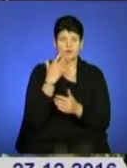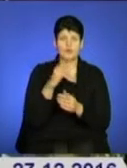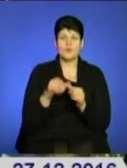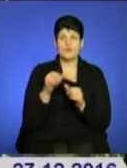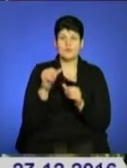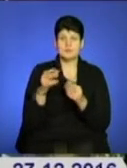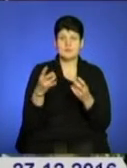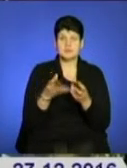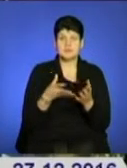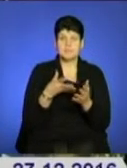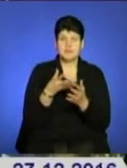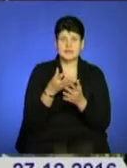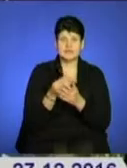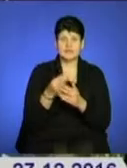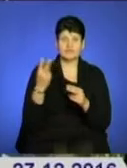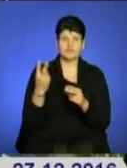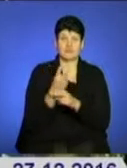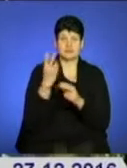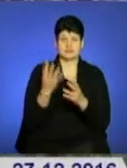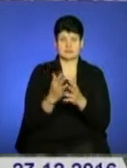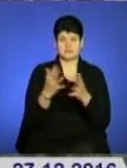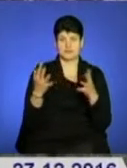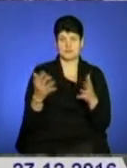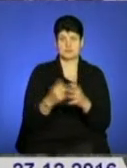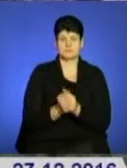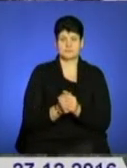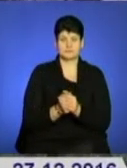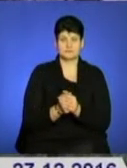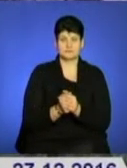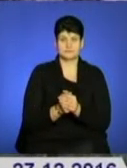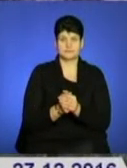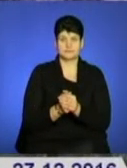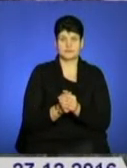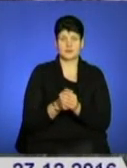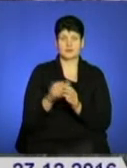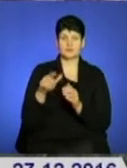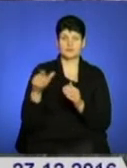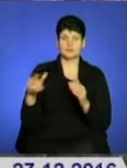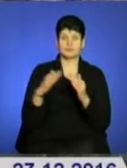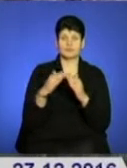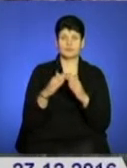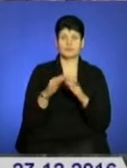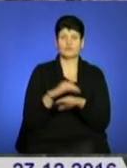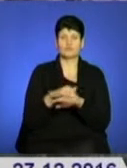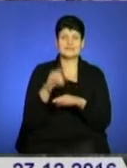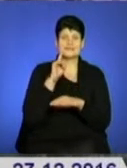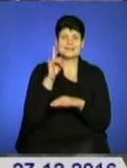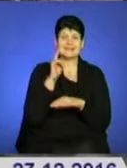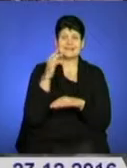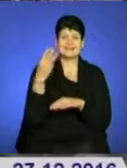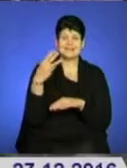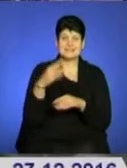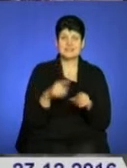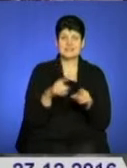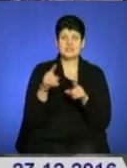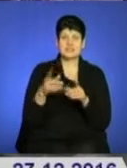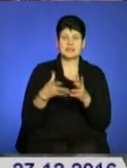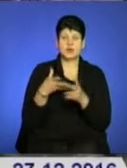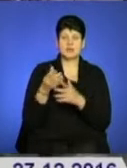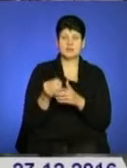доводиться платити за опалення вдвічі більше. Мешканці будинку на вулиці Зелена, 30, перейшли на оплату теплоенергії